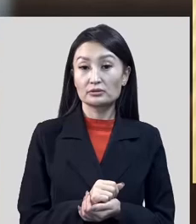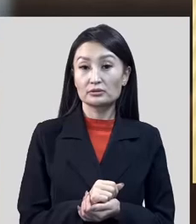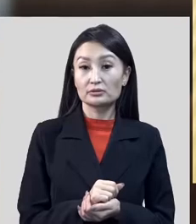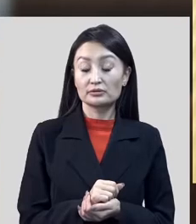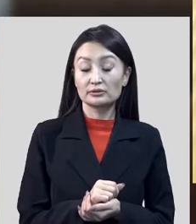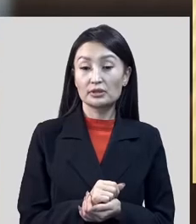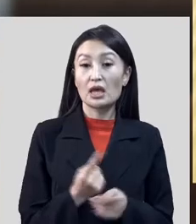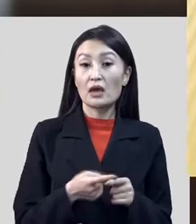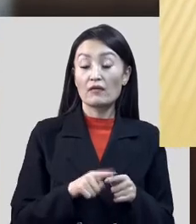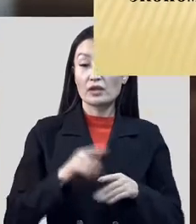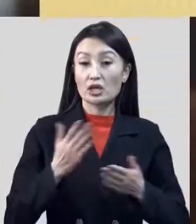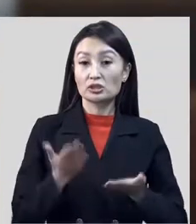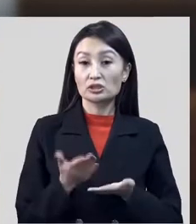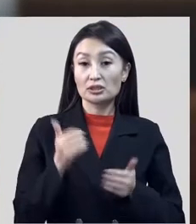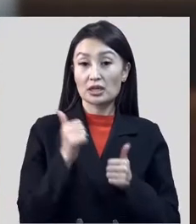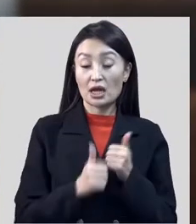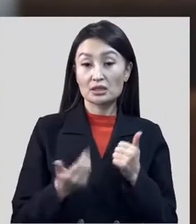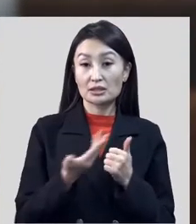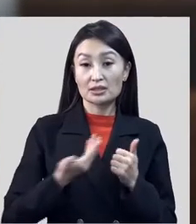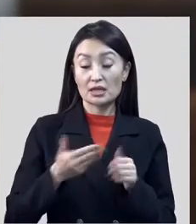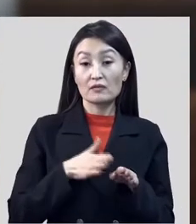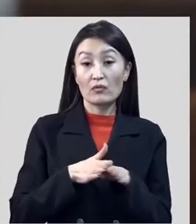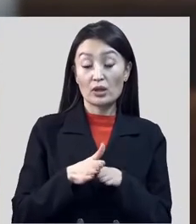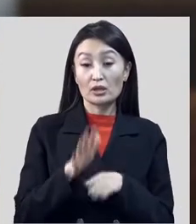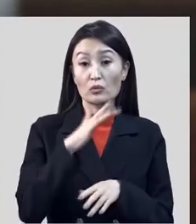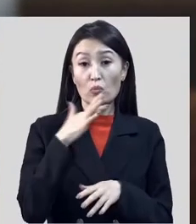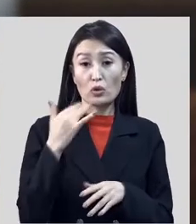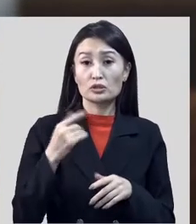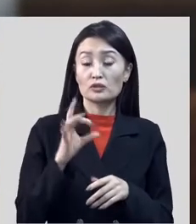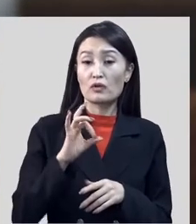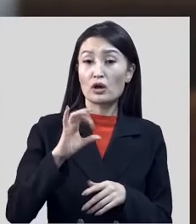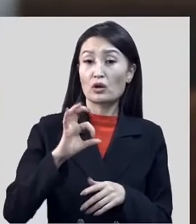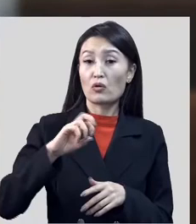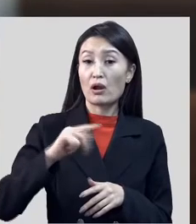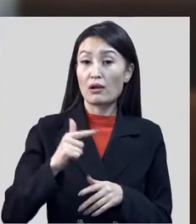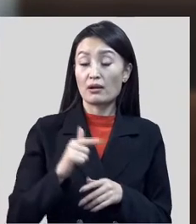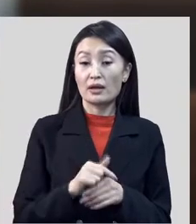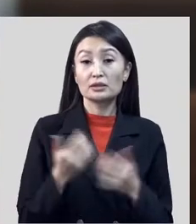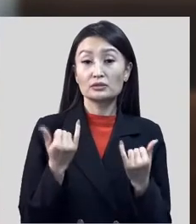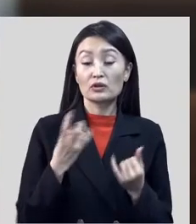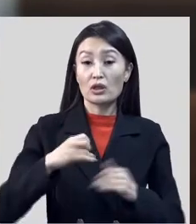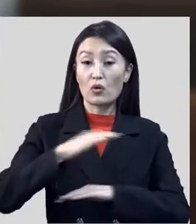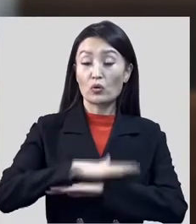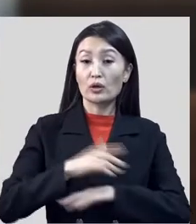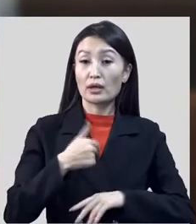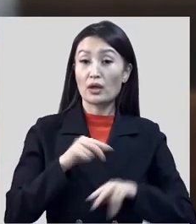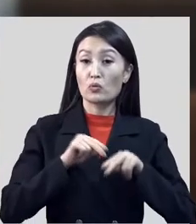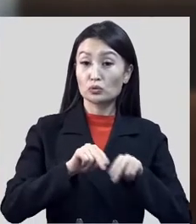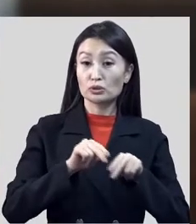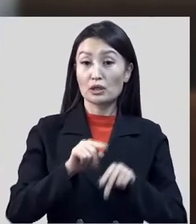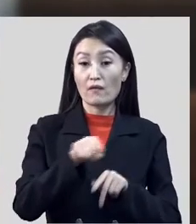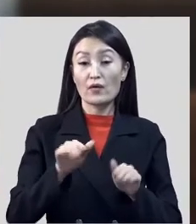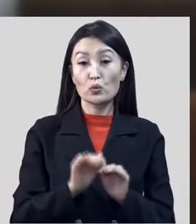в этой жизни каждый из нас выполняет множество ролей сегодня на уроке я учитель вы